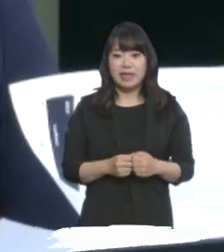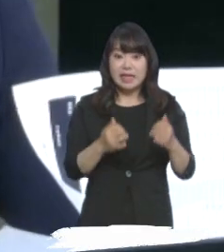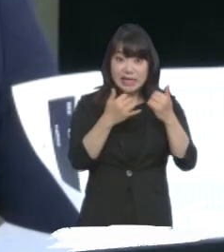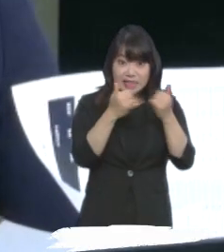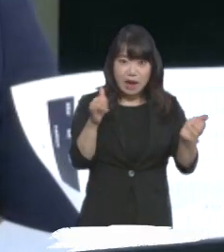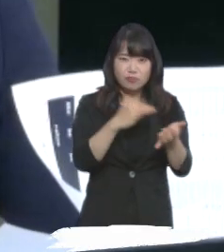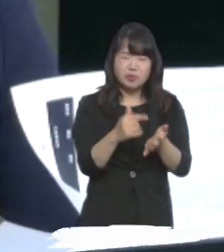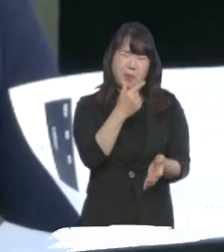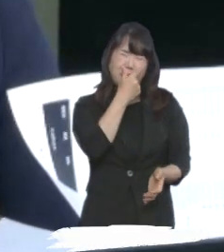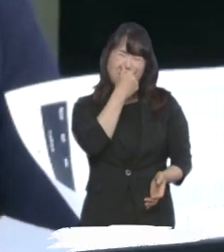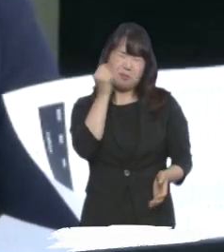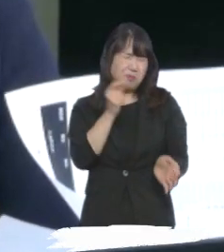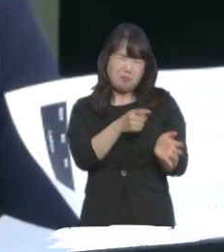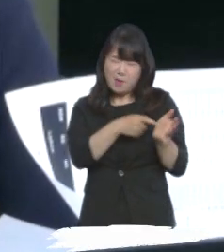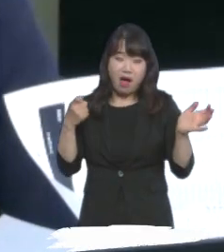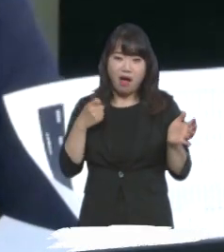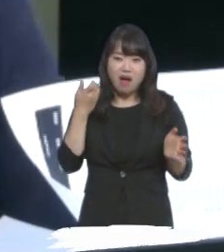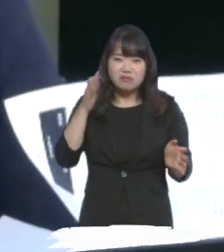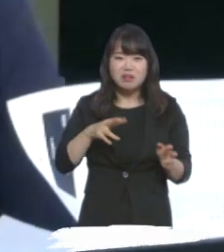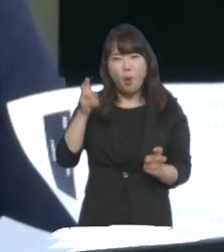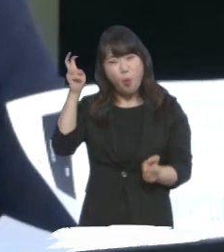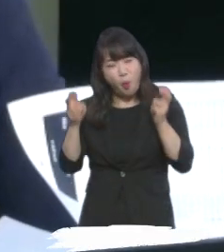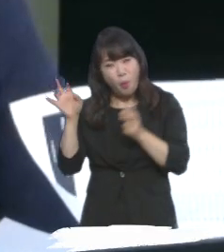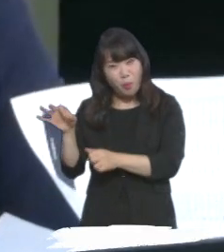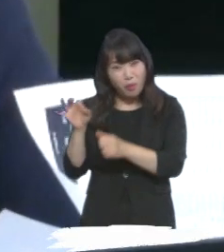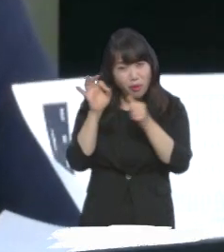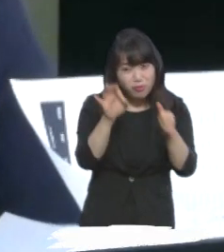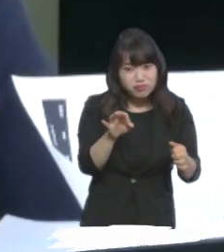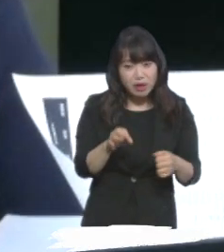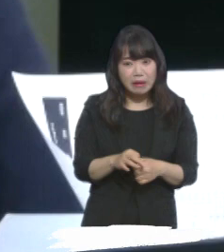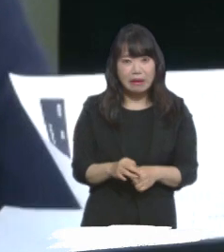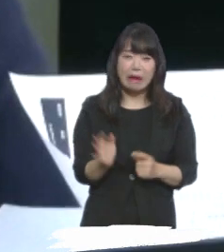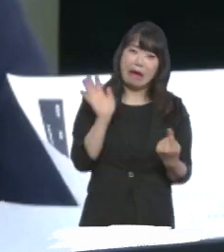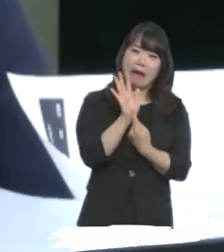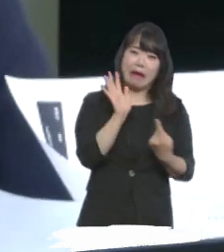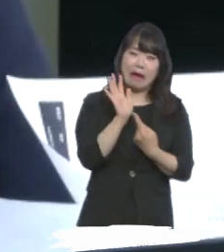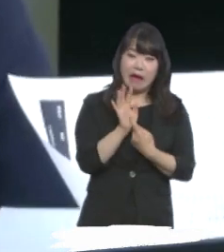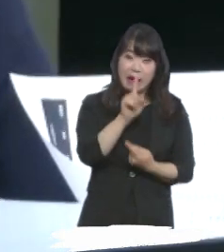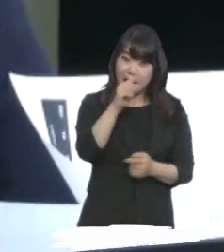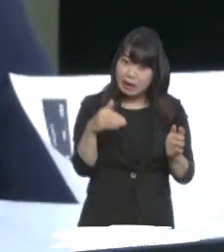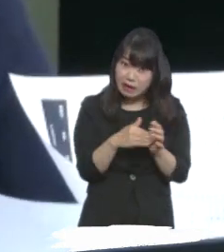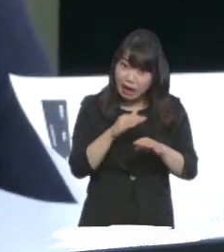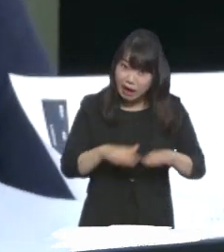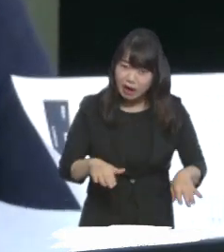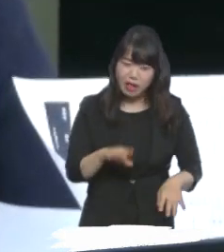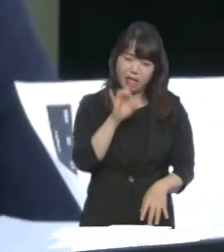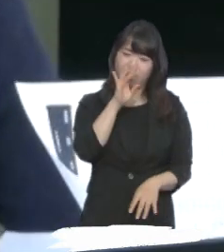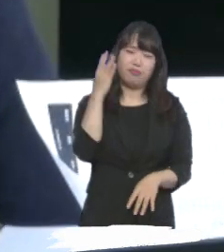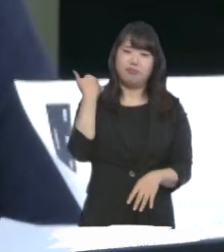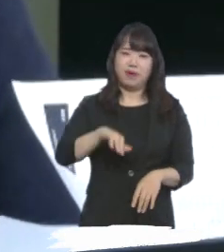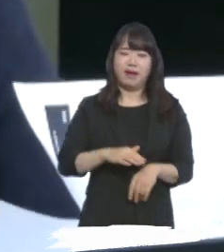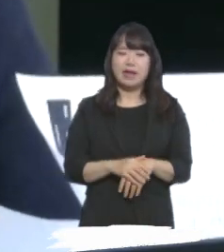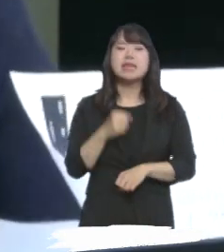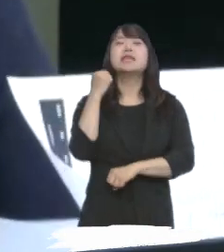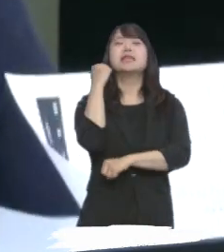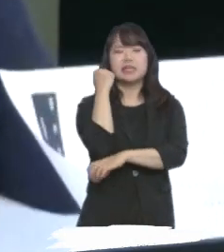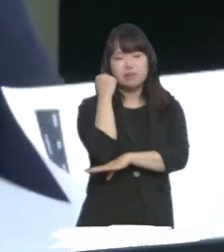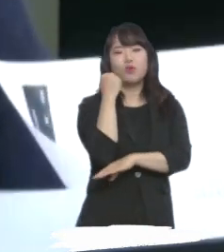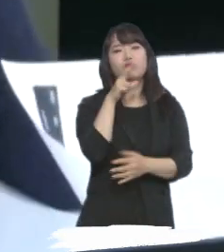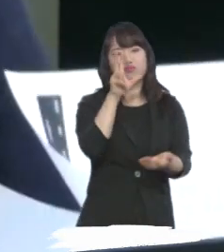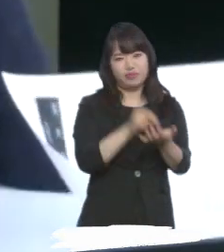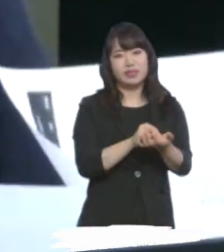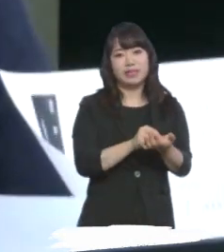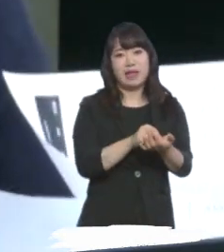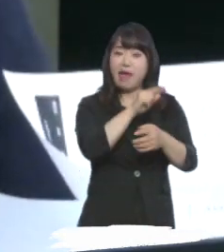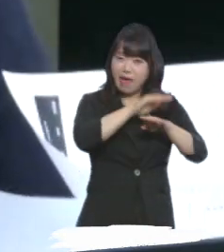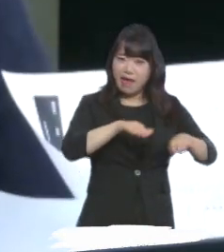되게 부족한 인원이 많은데 지금 뭐 로봇 이런 그 홍보성 이런 걸로 지금 될 일이 아니고요. 예. 이거 근본적인 대책을 빨리